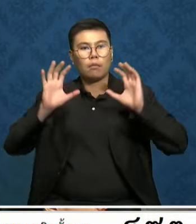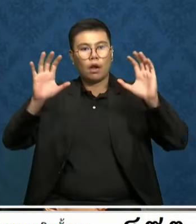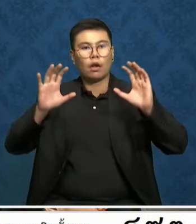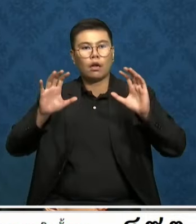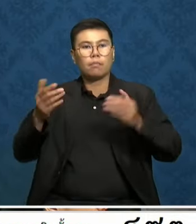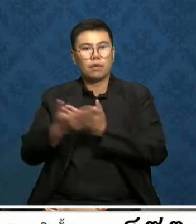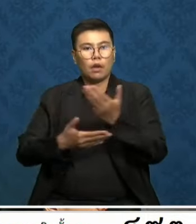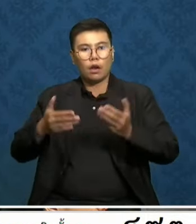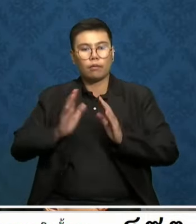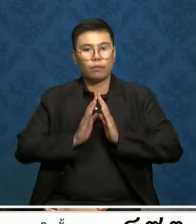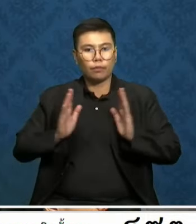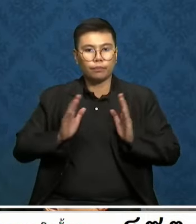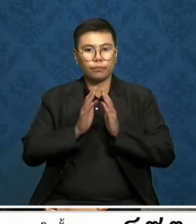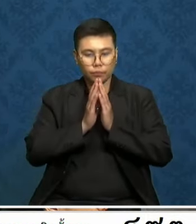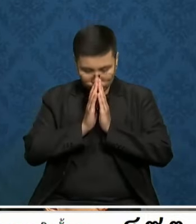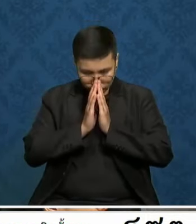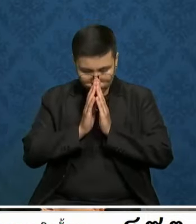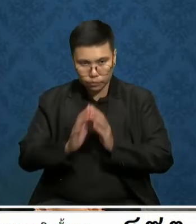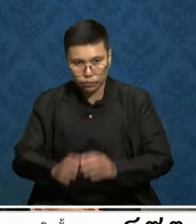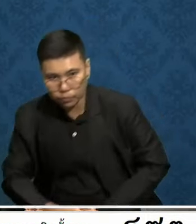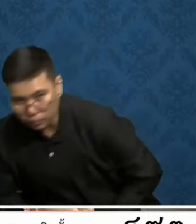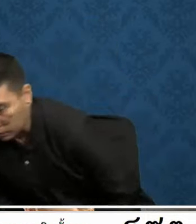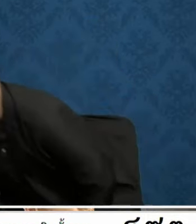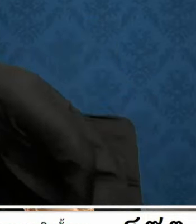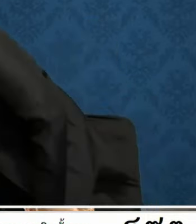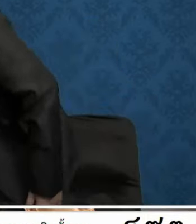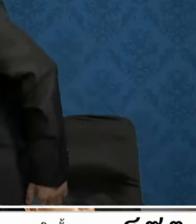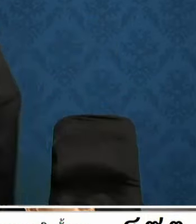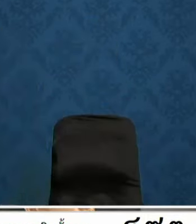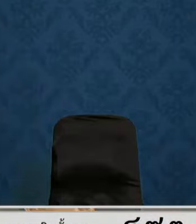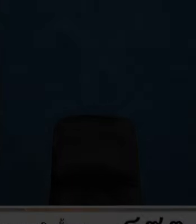ยเร็วครับขอบคุณครับท่านประธานครับ ครับขอบคุณครับ